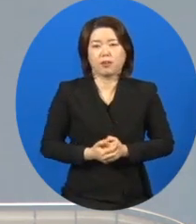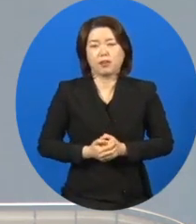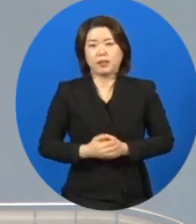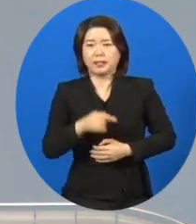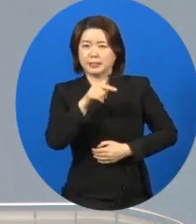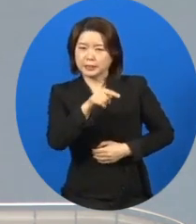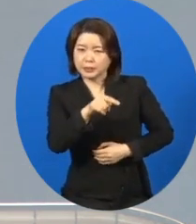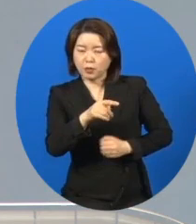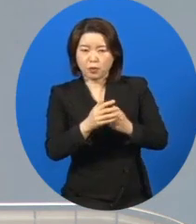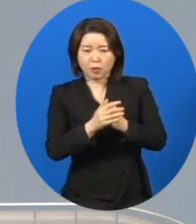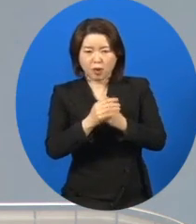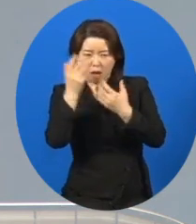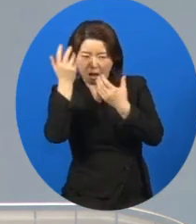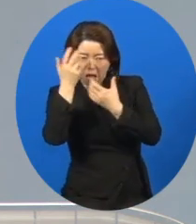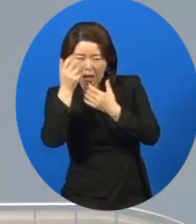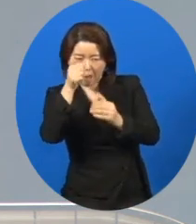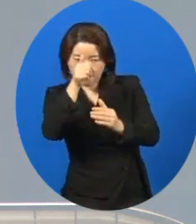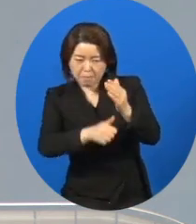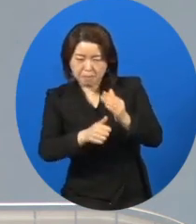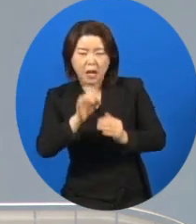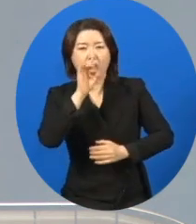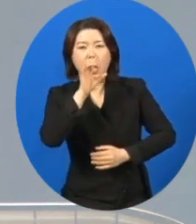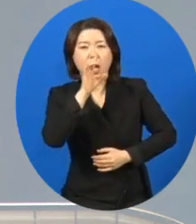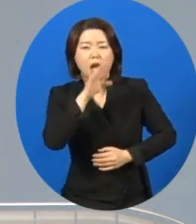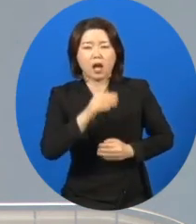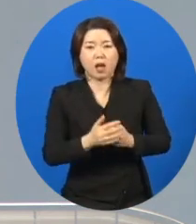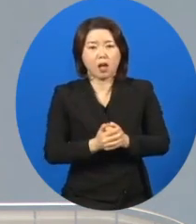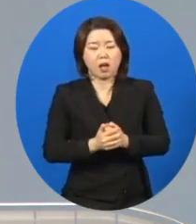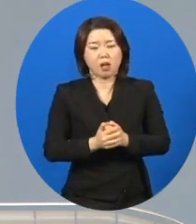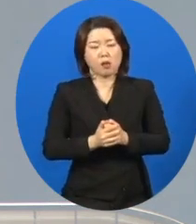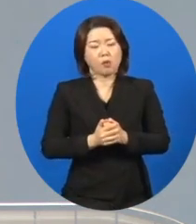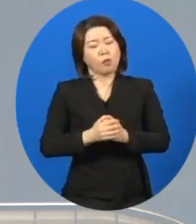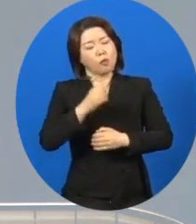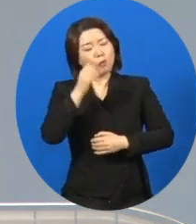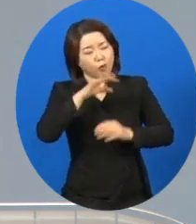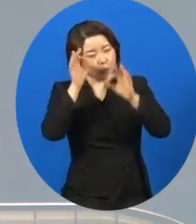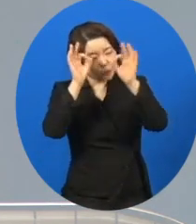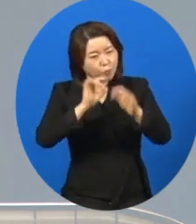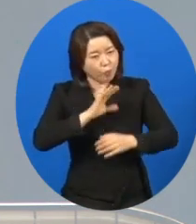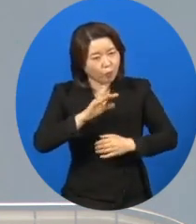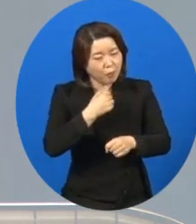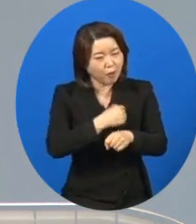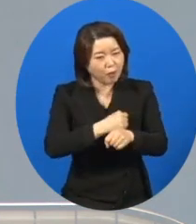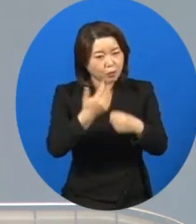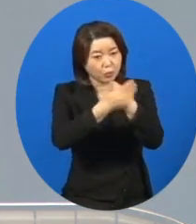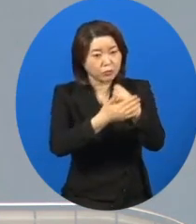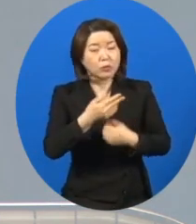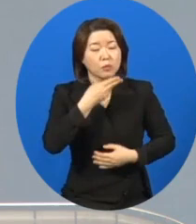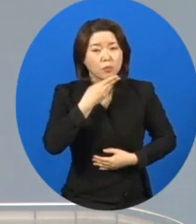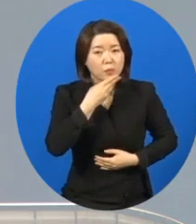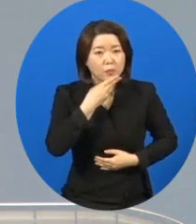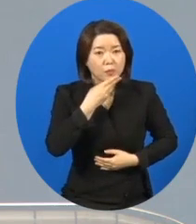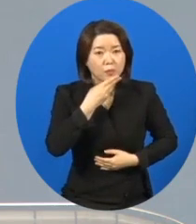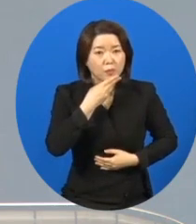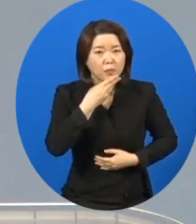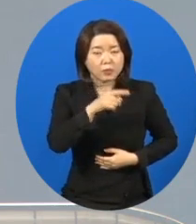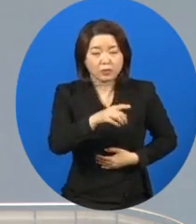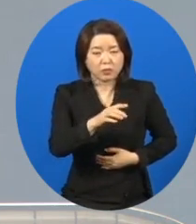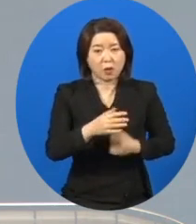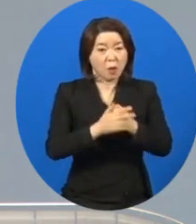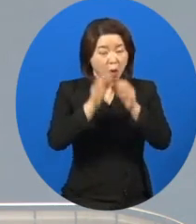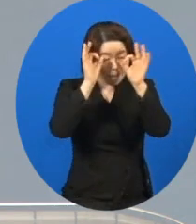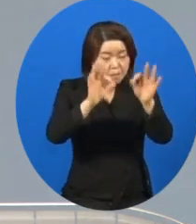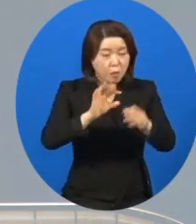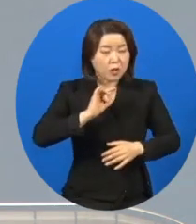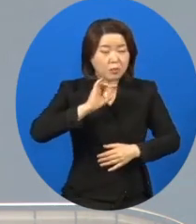거기에 현혹되면 안 됩니다. 아, 보기만 해도 은혜가 되네. 그런 거 없습니다. 보기만